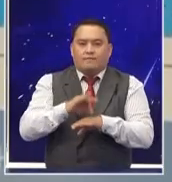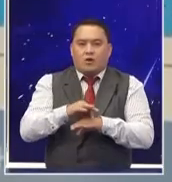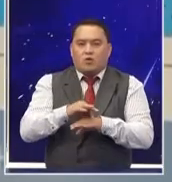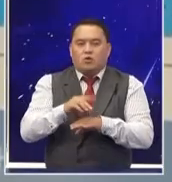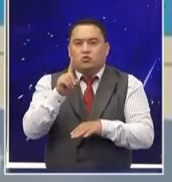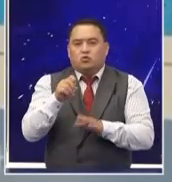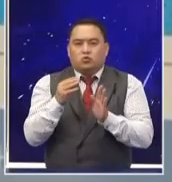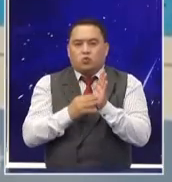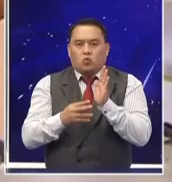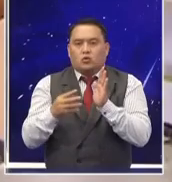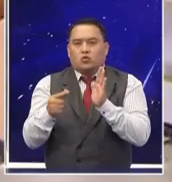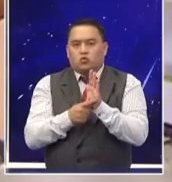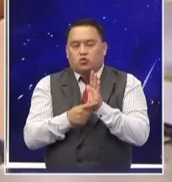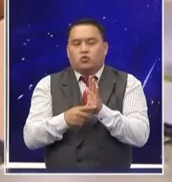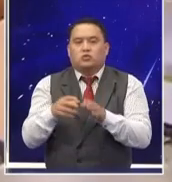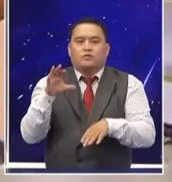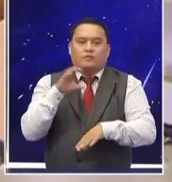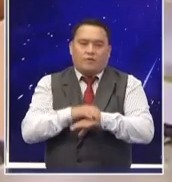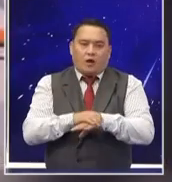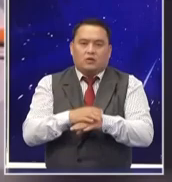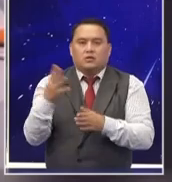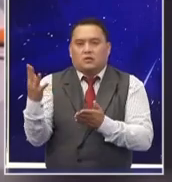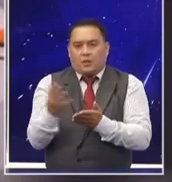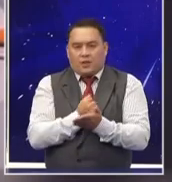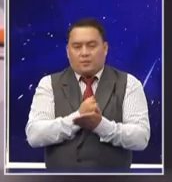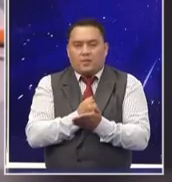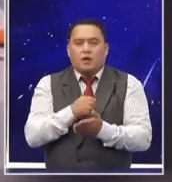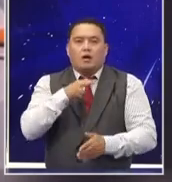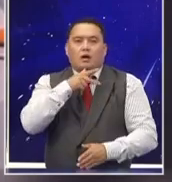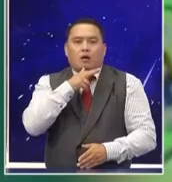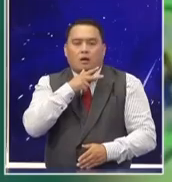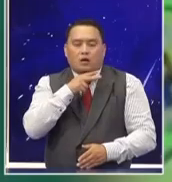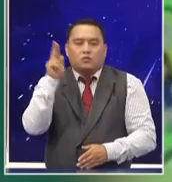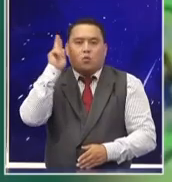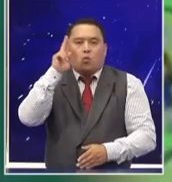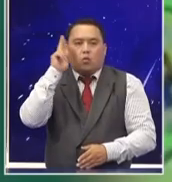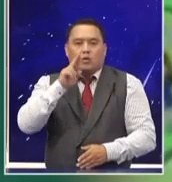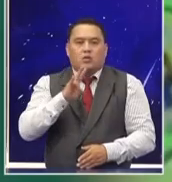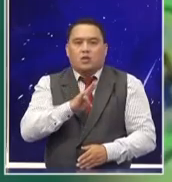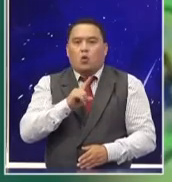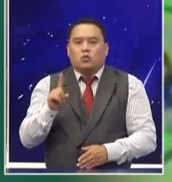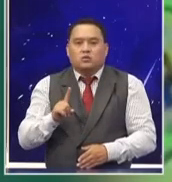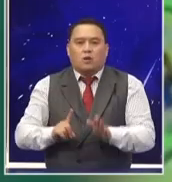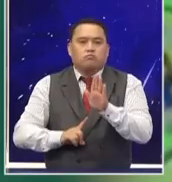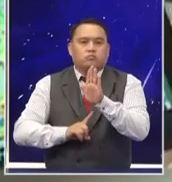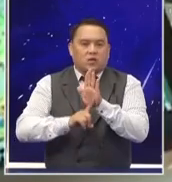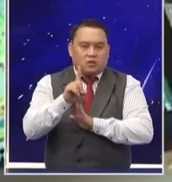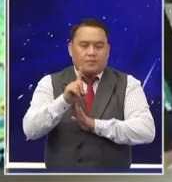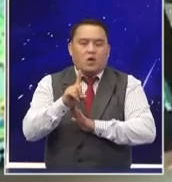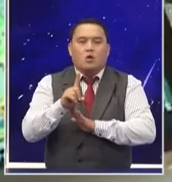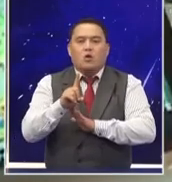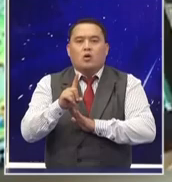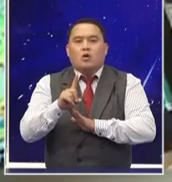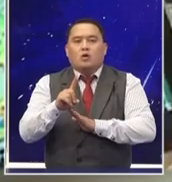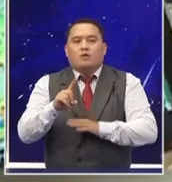жұқтырудың 193 дерегі расталған екен. Айта кеткен жөн, оңтүстік Кореяда оқу жылы наурызда басталады. Алайда биыл ол уақытта